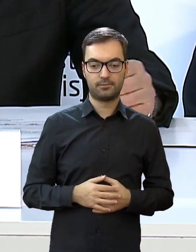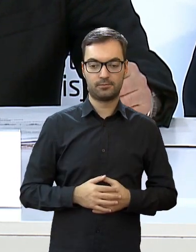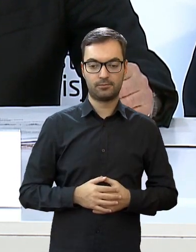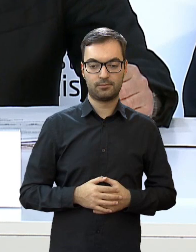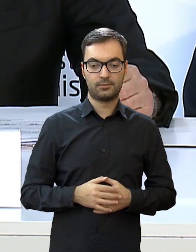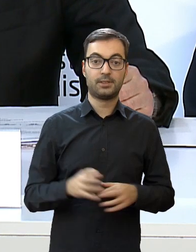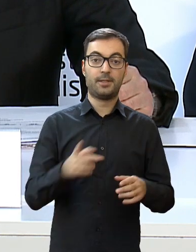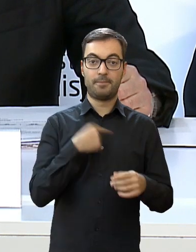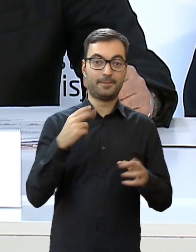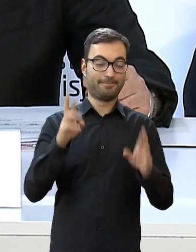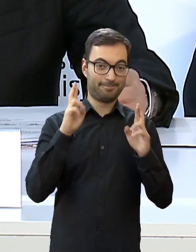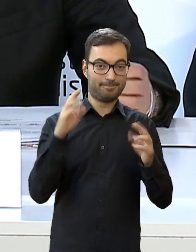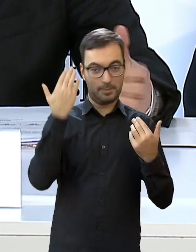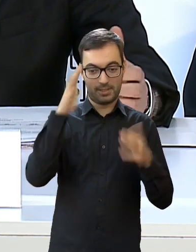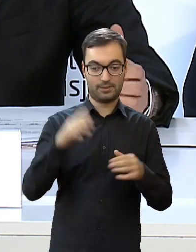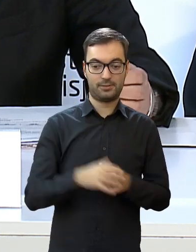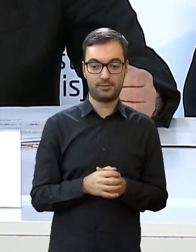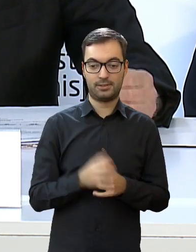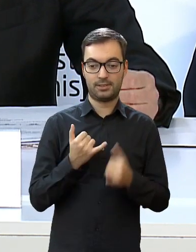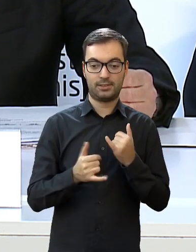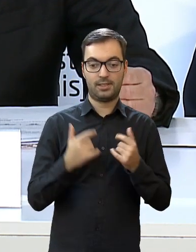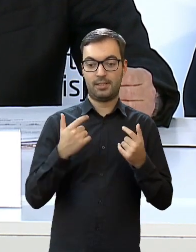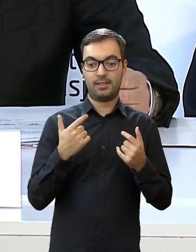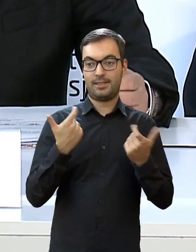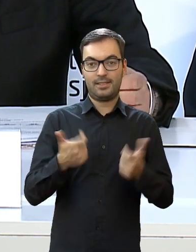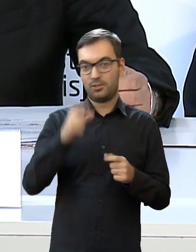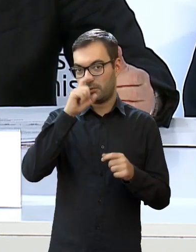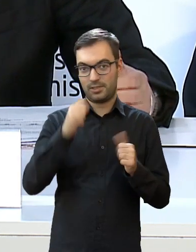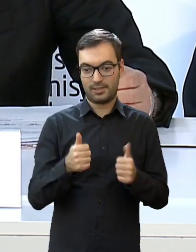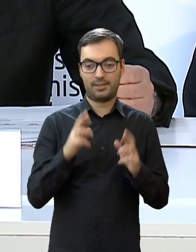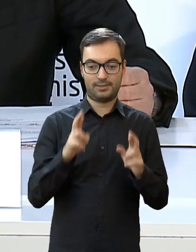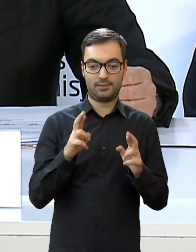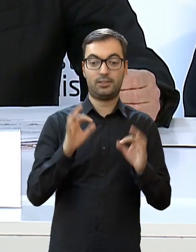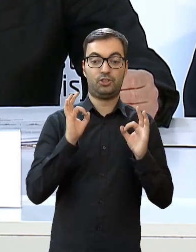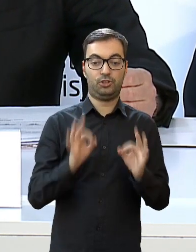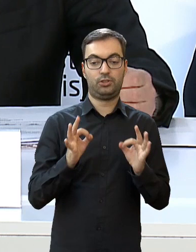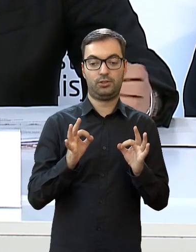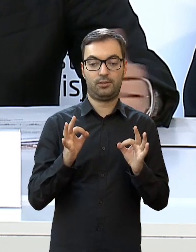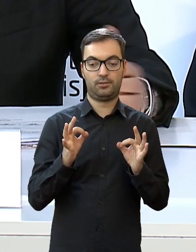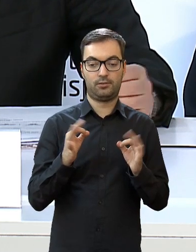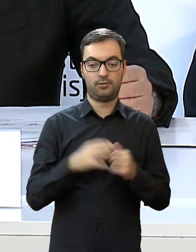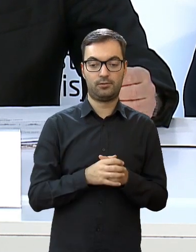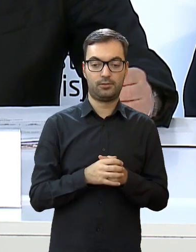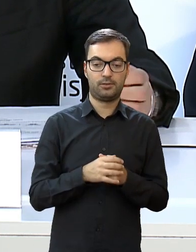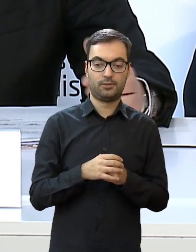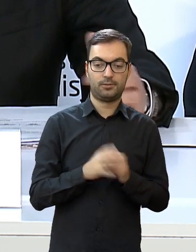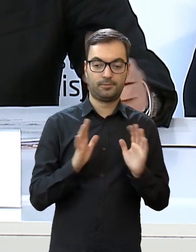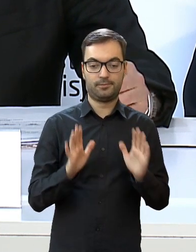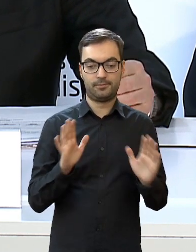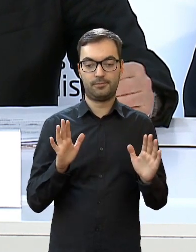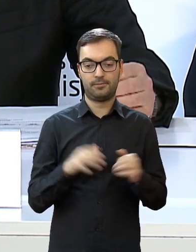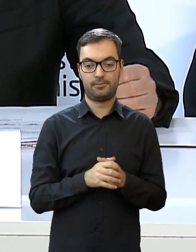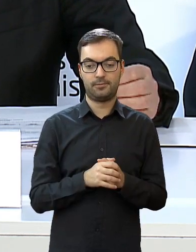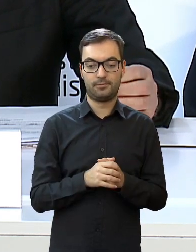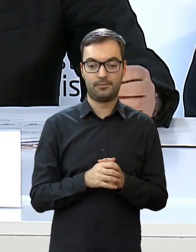Mamy nadzieję, jeżeli nic się niezwyczajnego nie wydarzy, to będzie w dniu dzisiejszym, ja użyję takiego określenia,